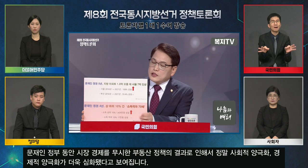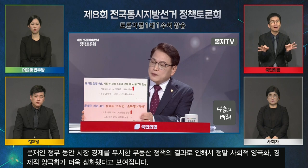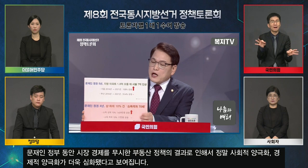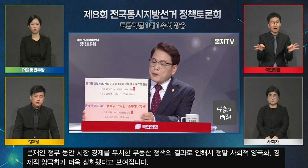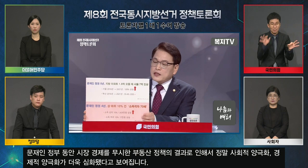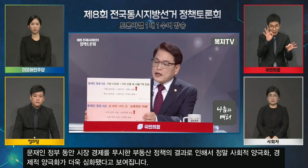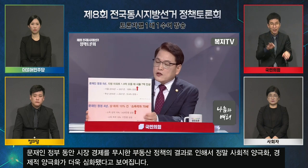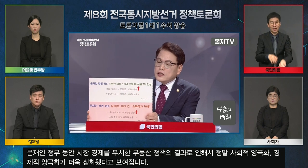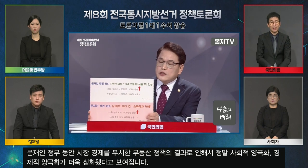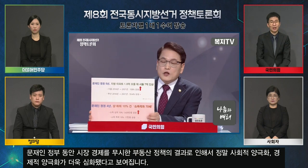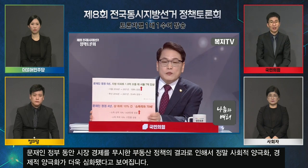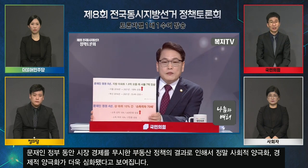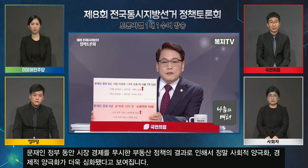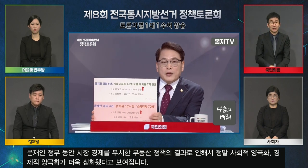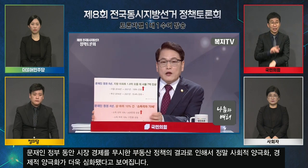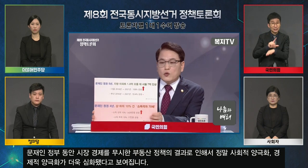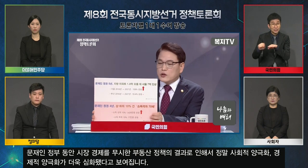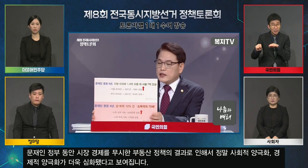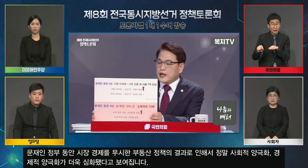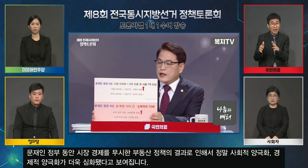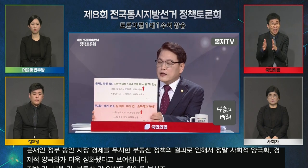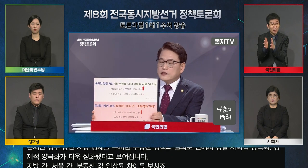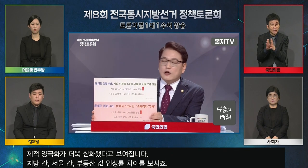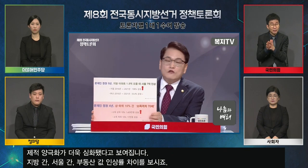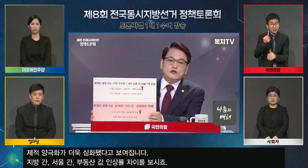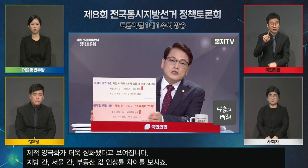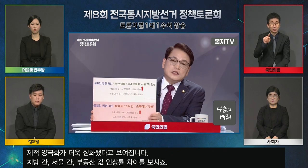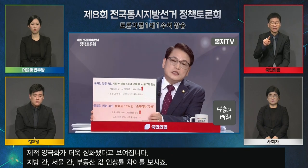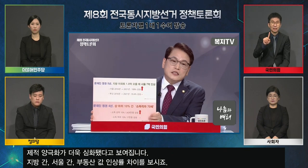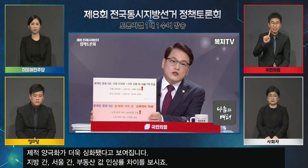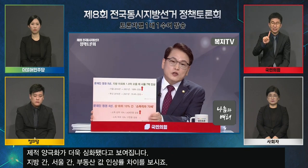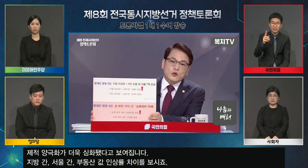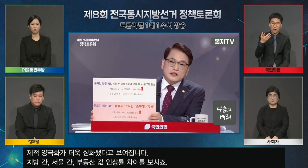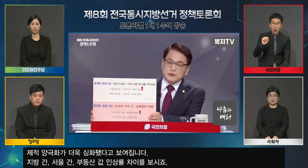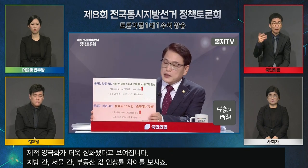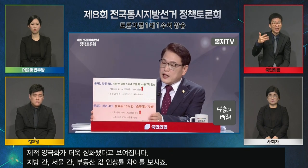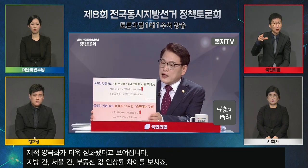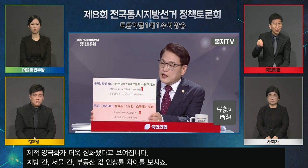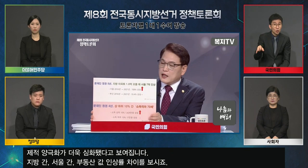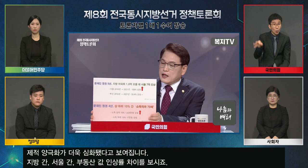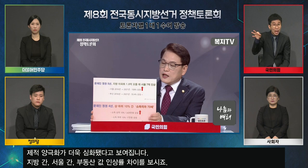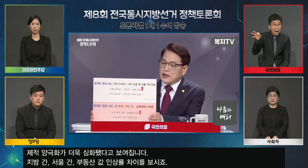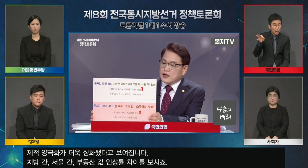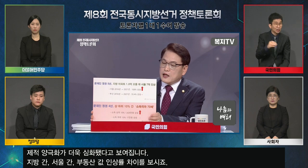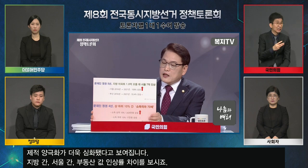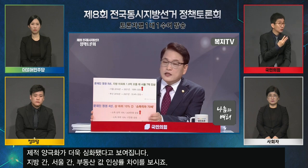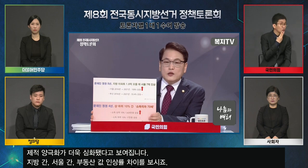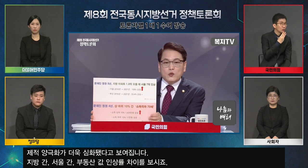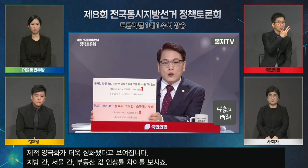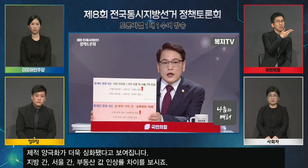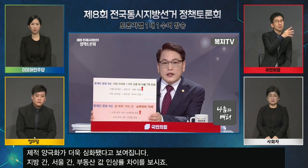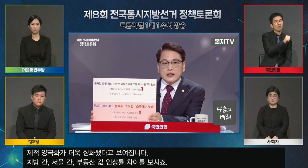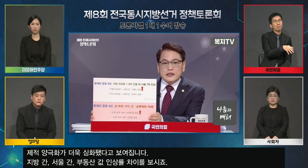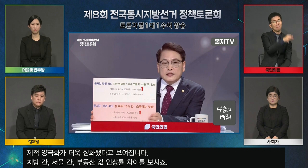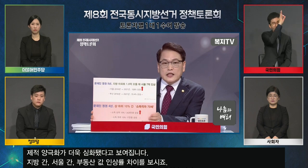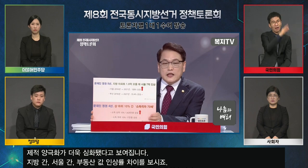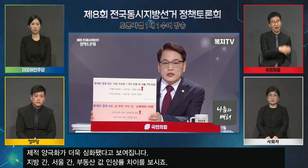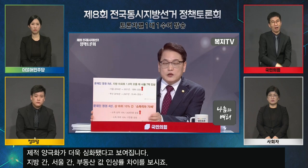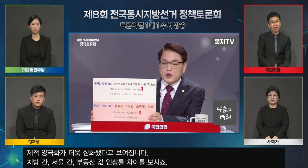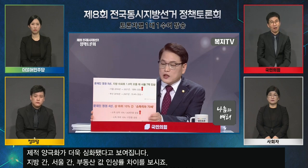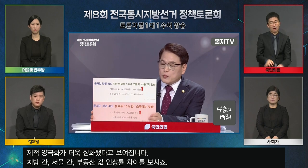지방 아파트 가격이 1.8억 오를 때 서울은 7억이 올랐습니다. 이게 도농 간